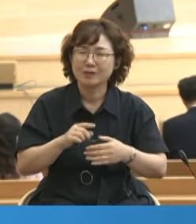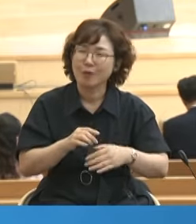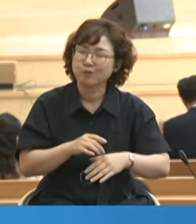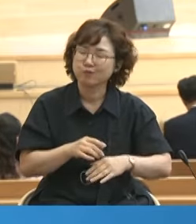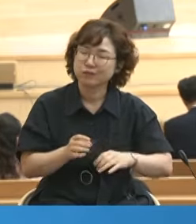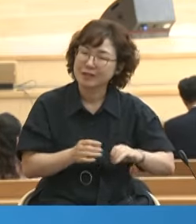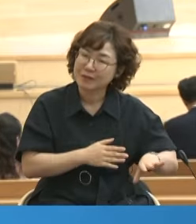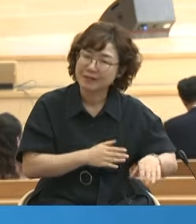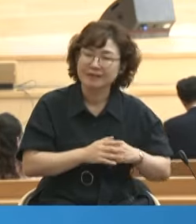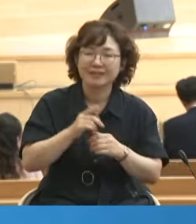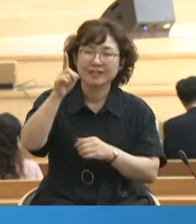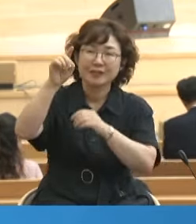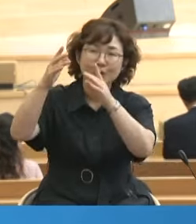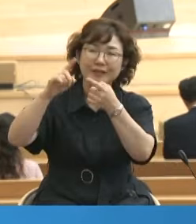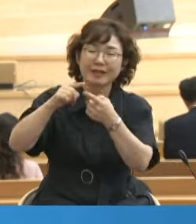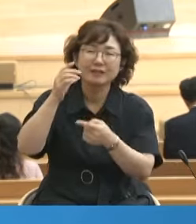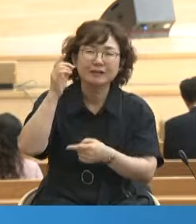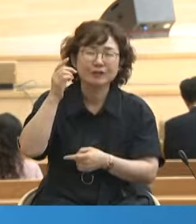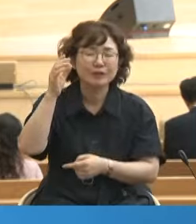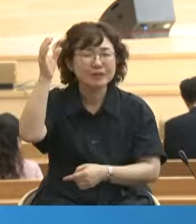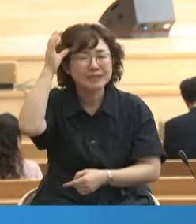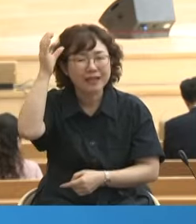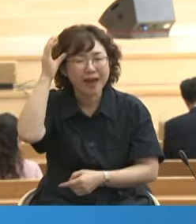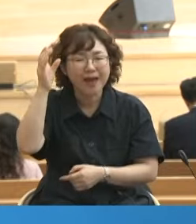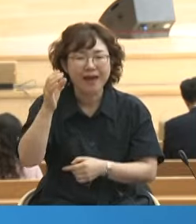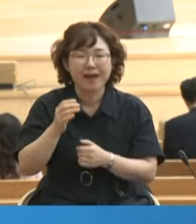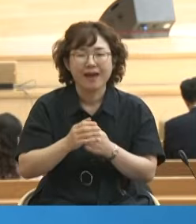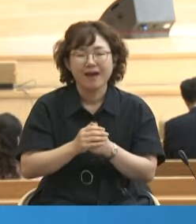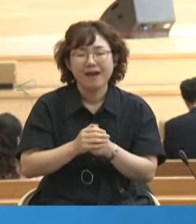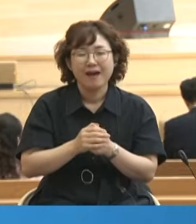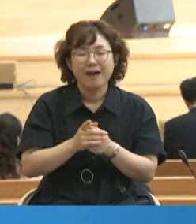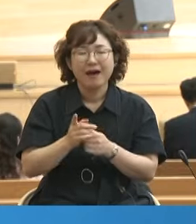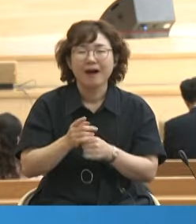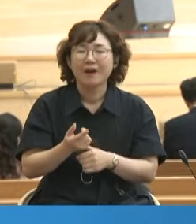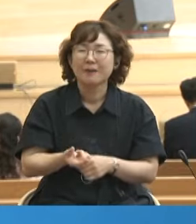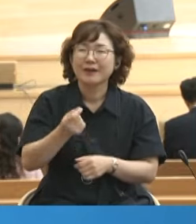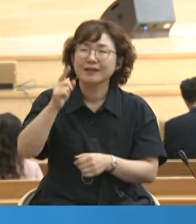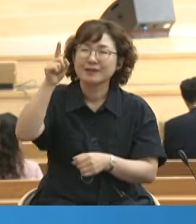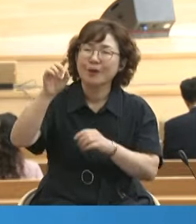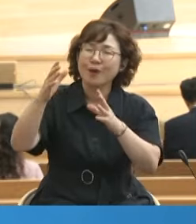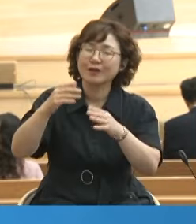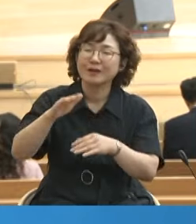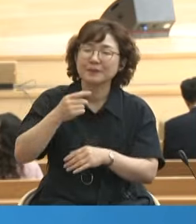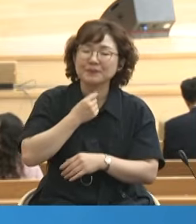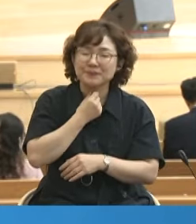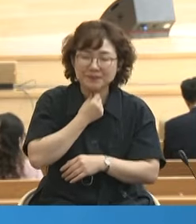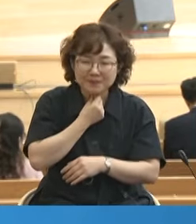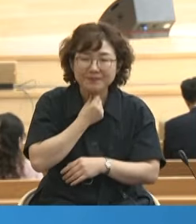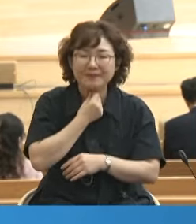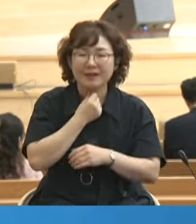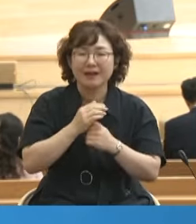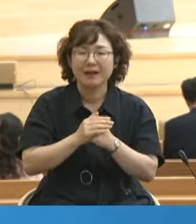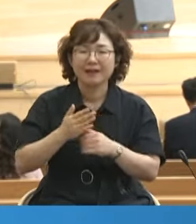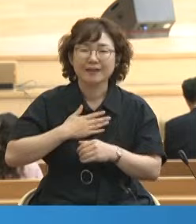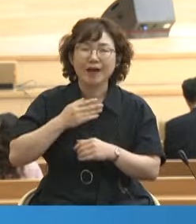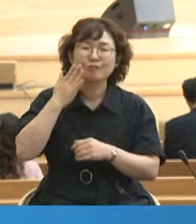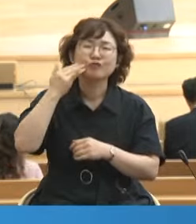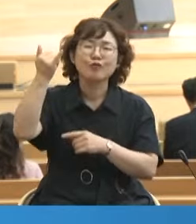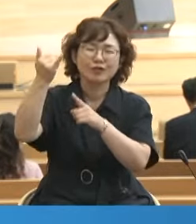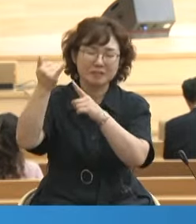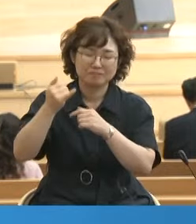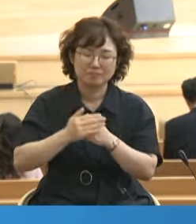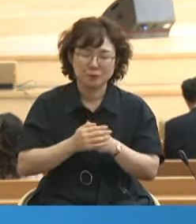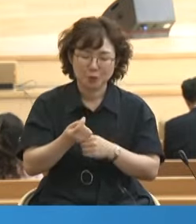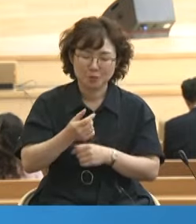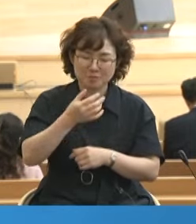소망, 아, 나 천국 가고 싶어, 빨리 천국 가고 싶어, 우리 부모님께는 좀